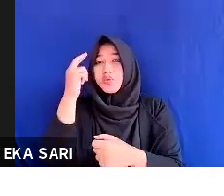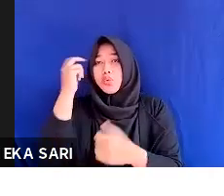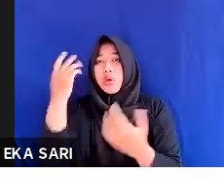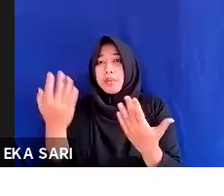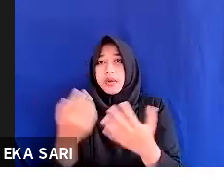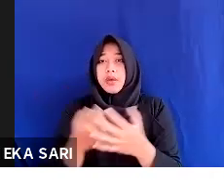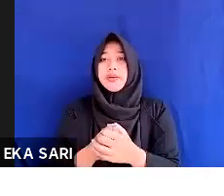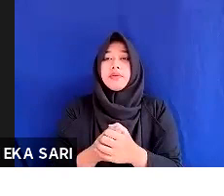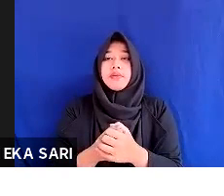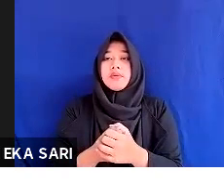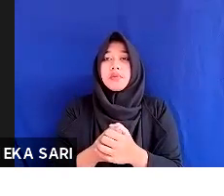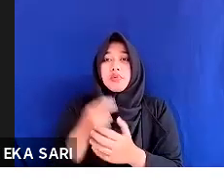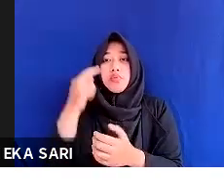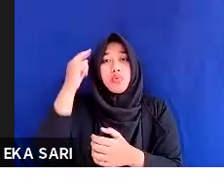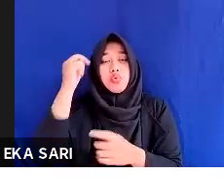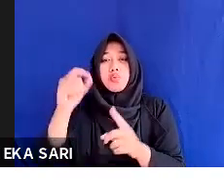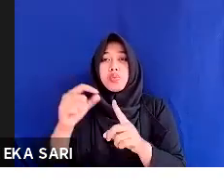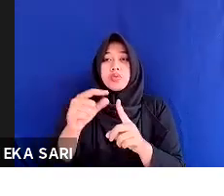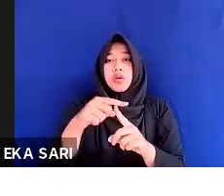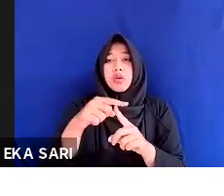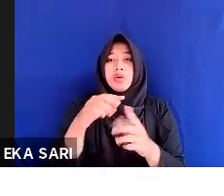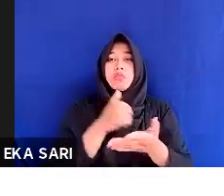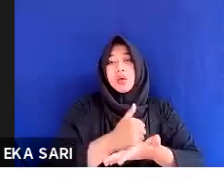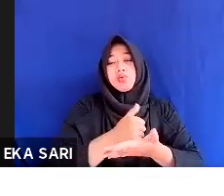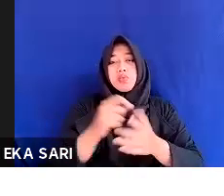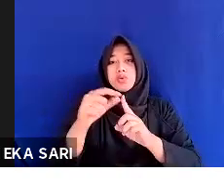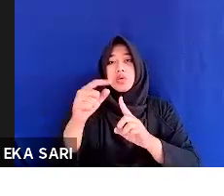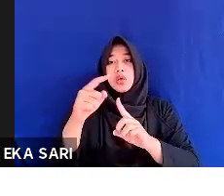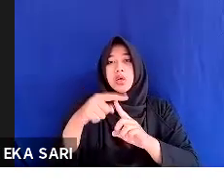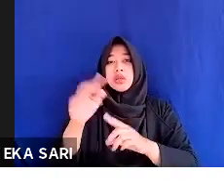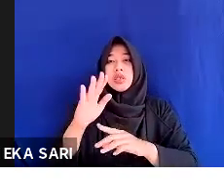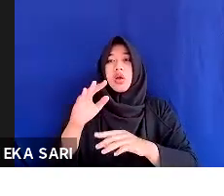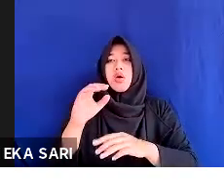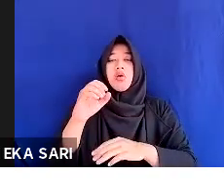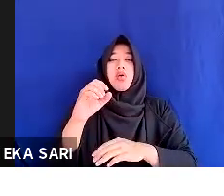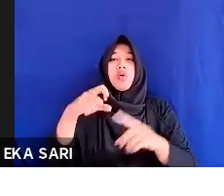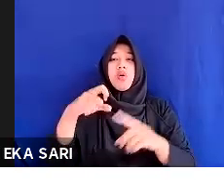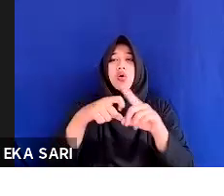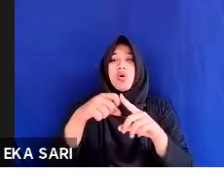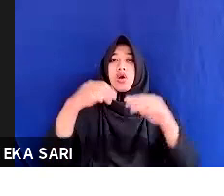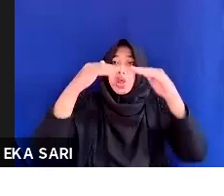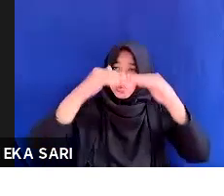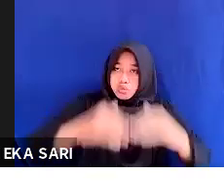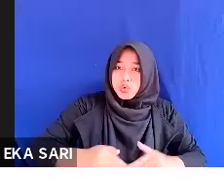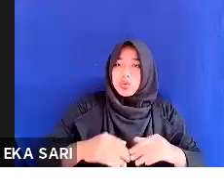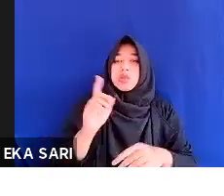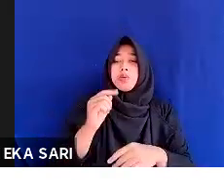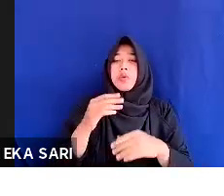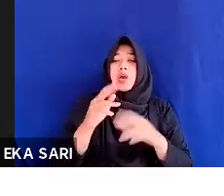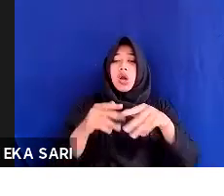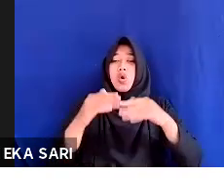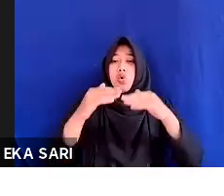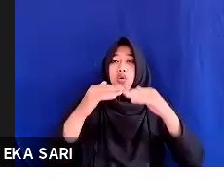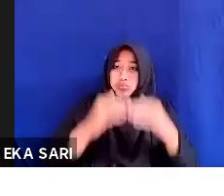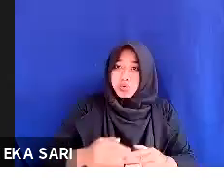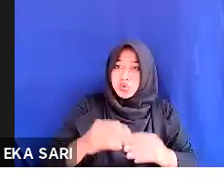untuk perusahaan ya, membantu perusahaan supaya enggak kolaps, karena kalau kolaps juga PHK besar-besaran. Preserving employment